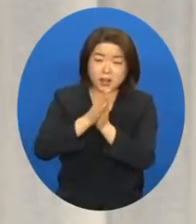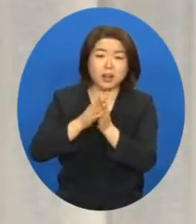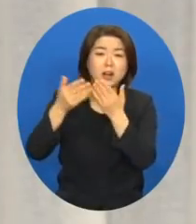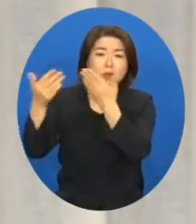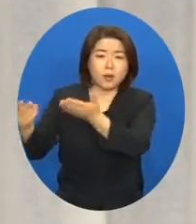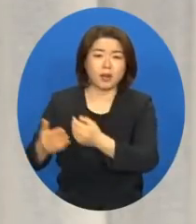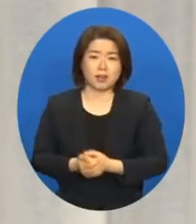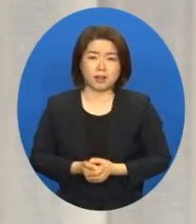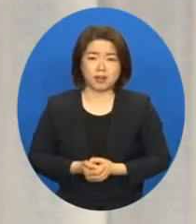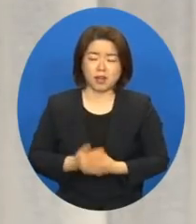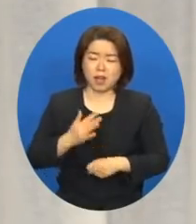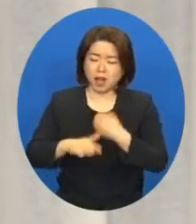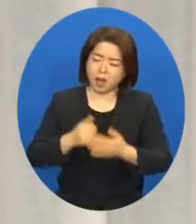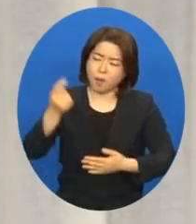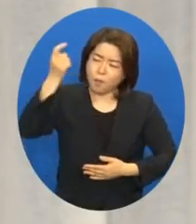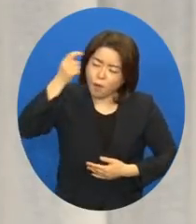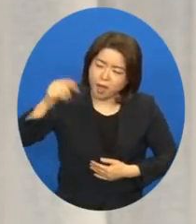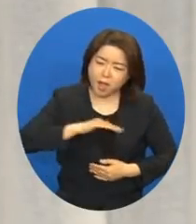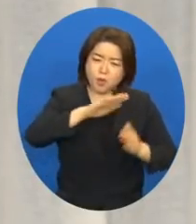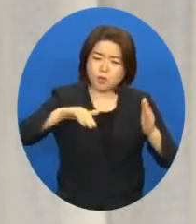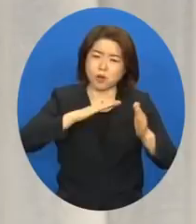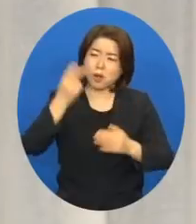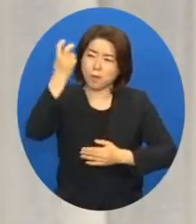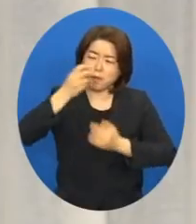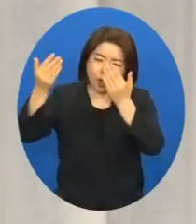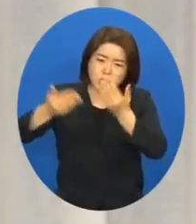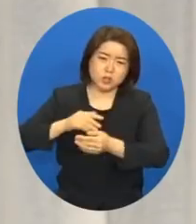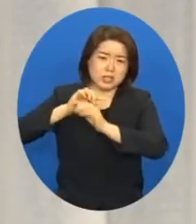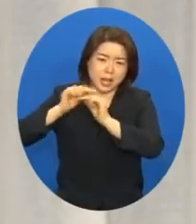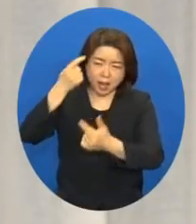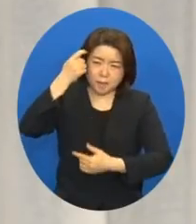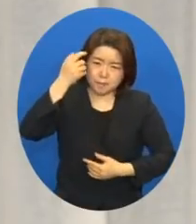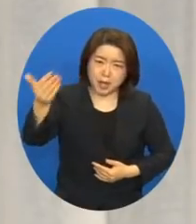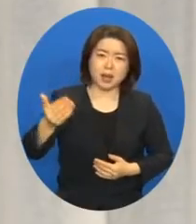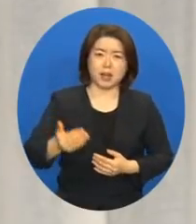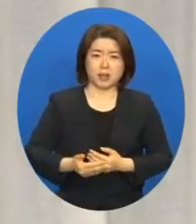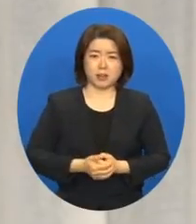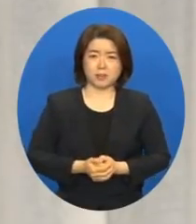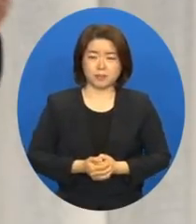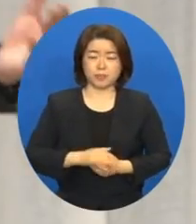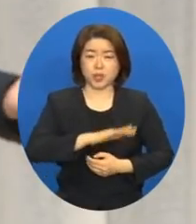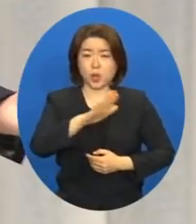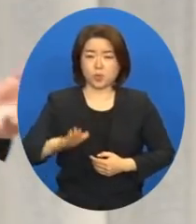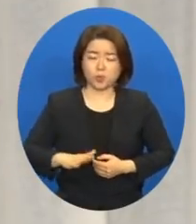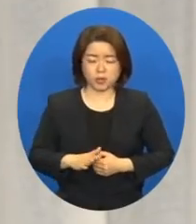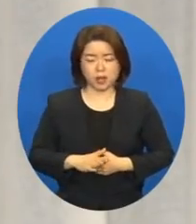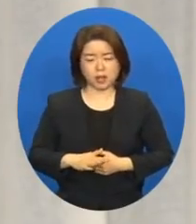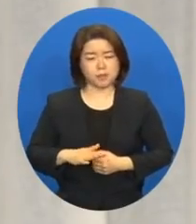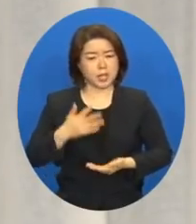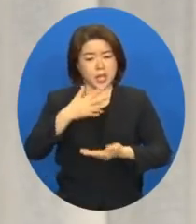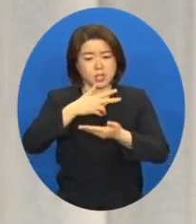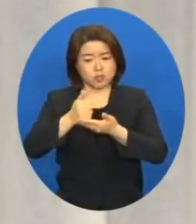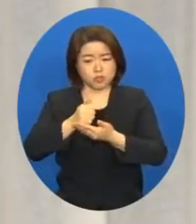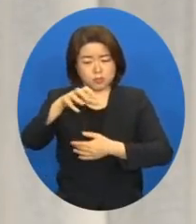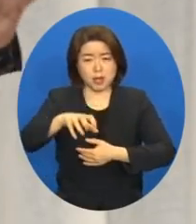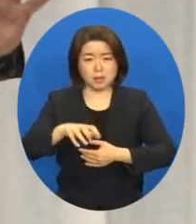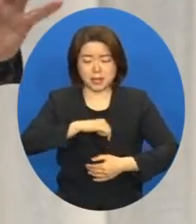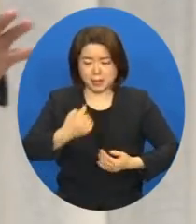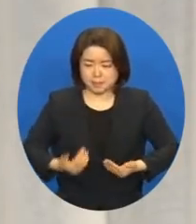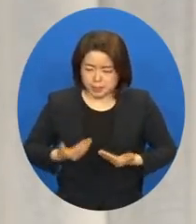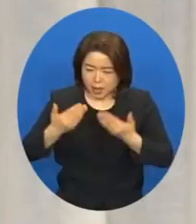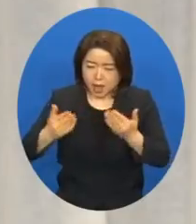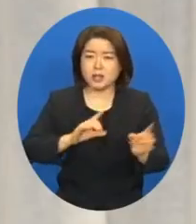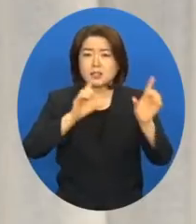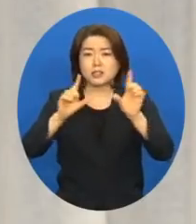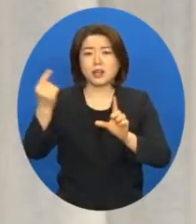가정을 돌보지 않으십니까? 우리가 주님을 믿고 헌신하며 살았는데 이게 무슨 꼴입니까? 더 이상 견딜